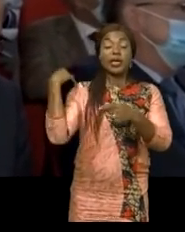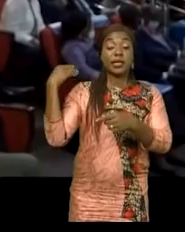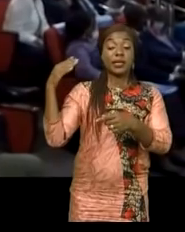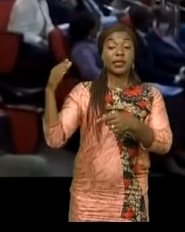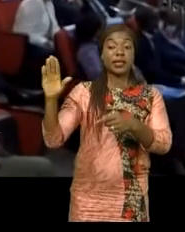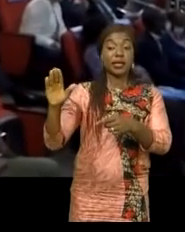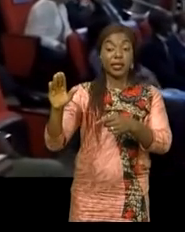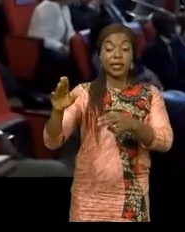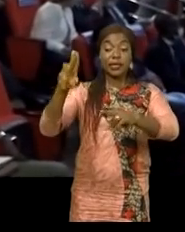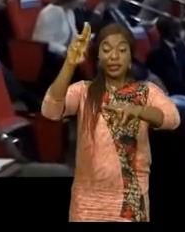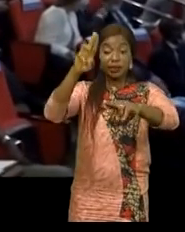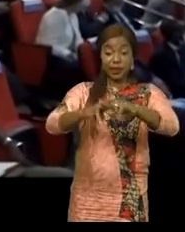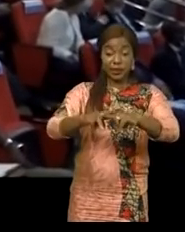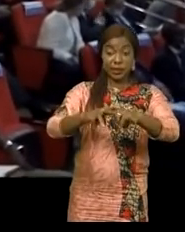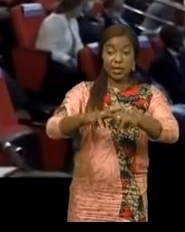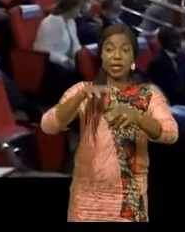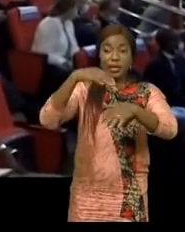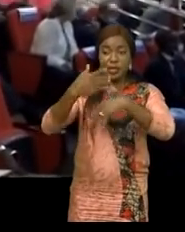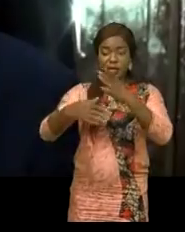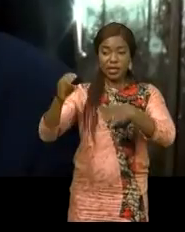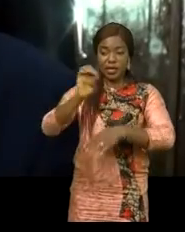est appliquée dans l'est